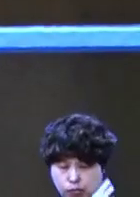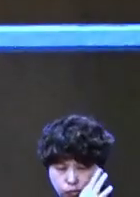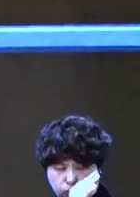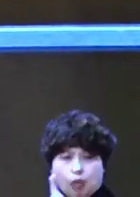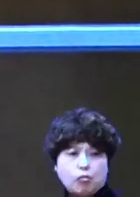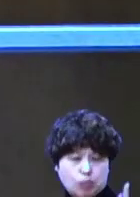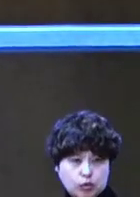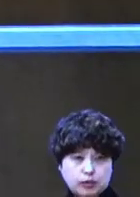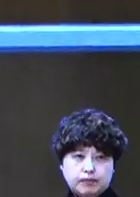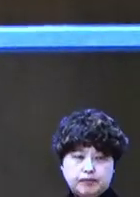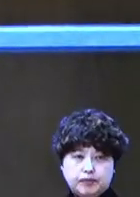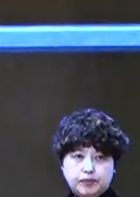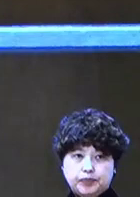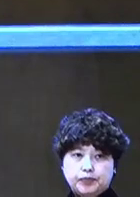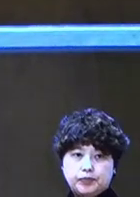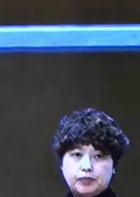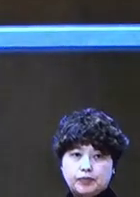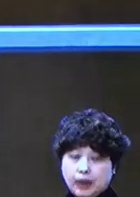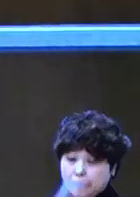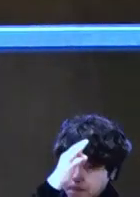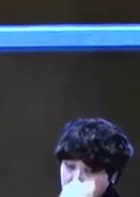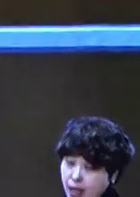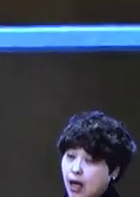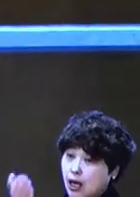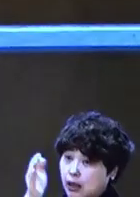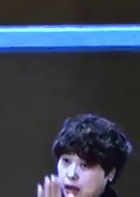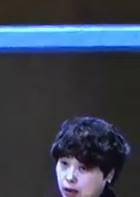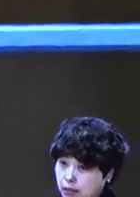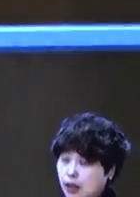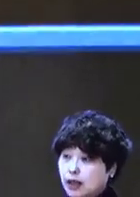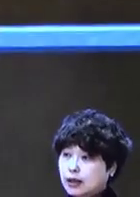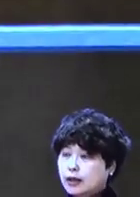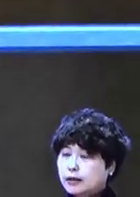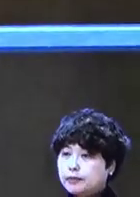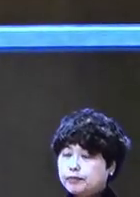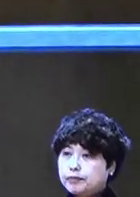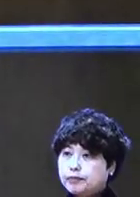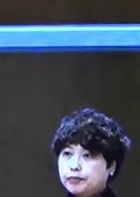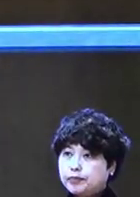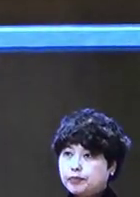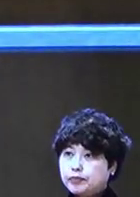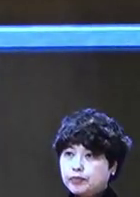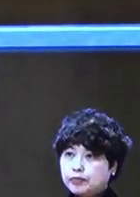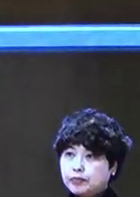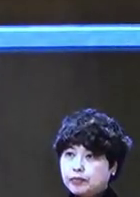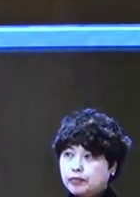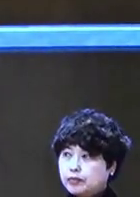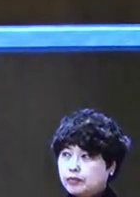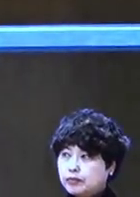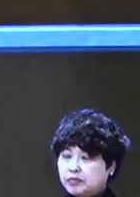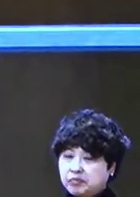가득합니다. 죄송하지만 성적을 먹이자면 낮제점입니다.